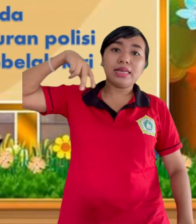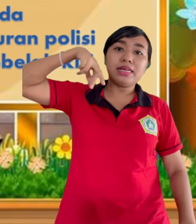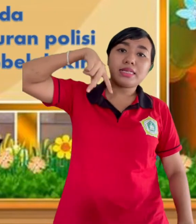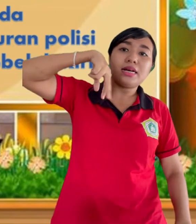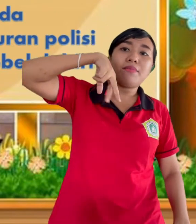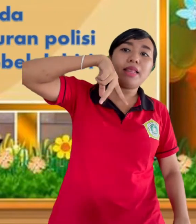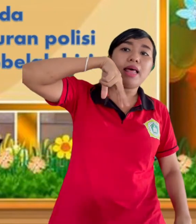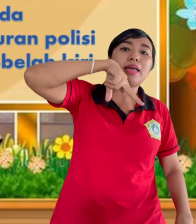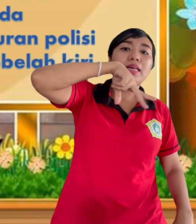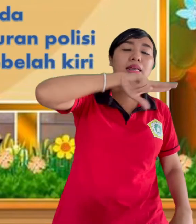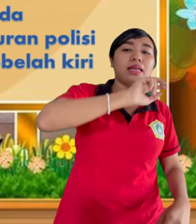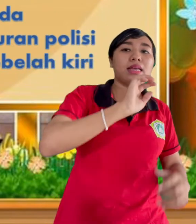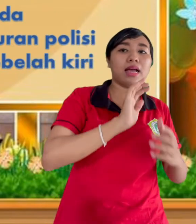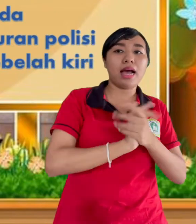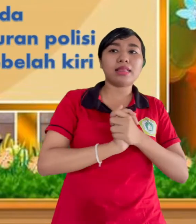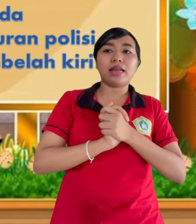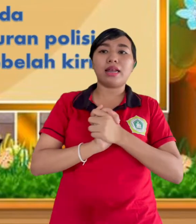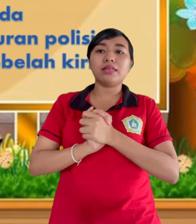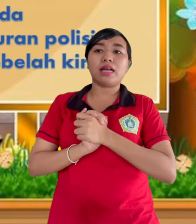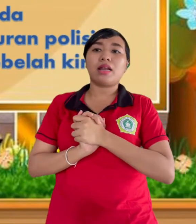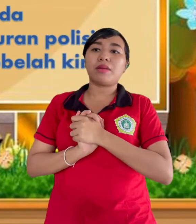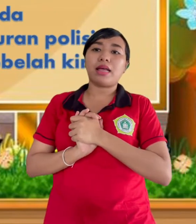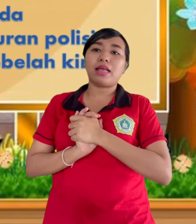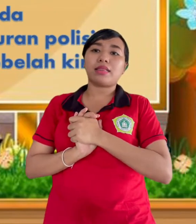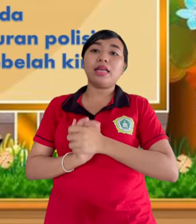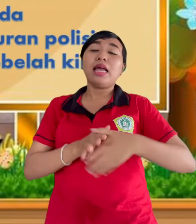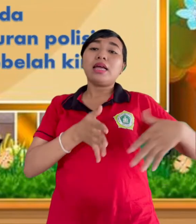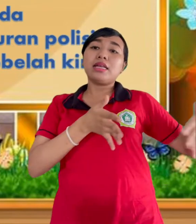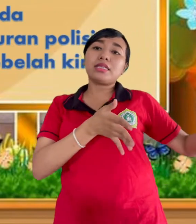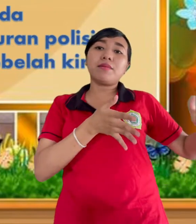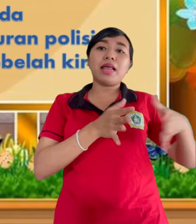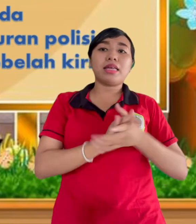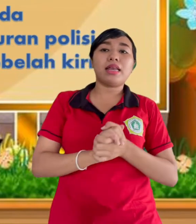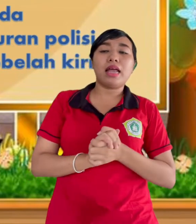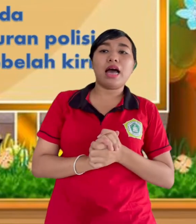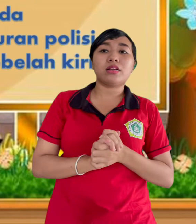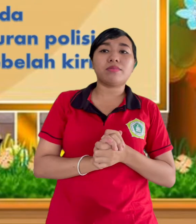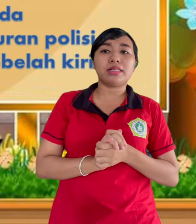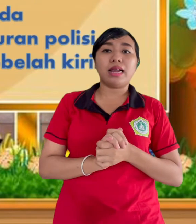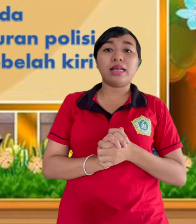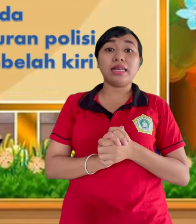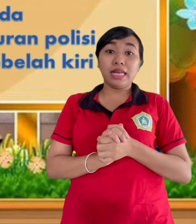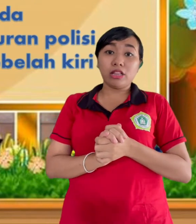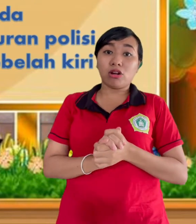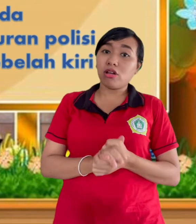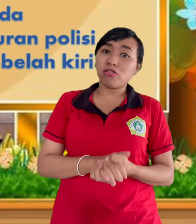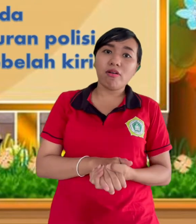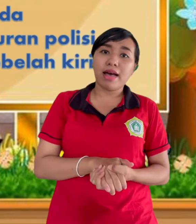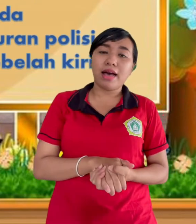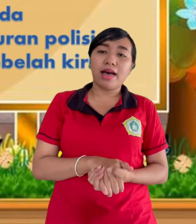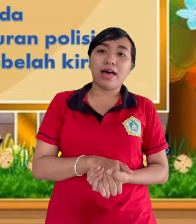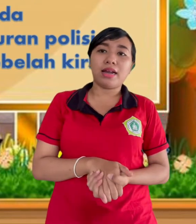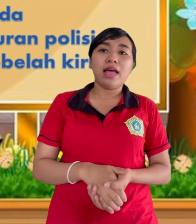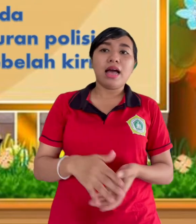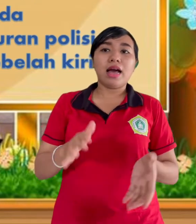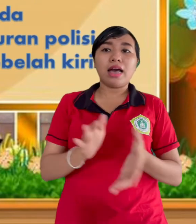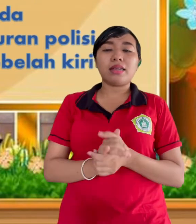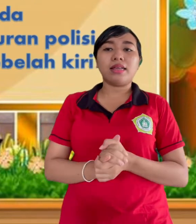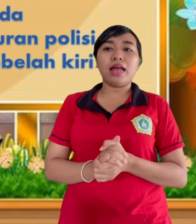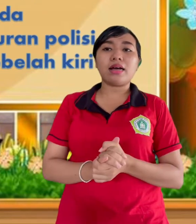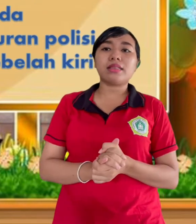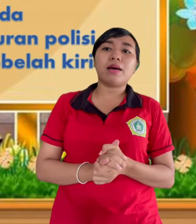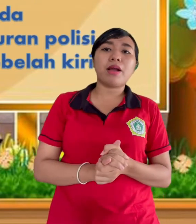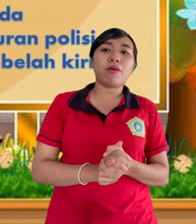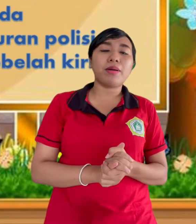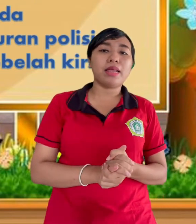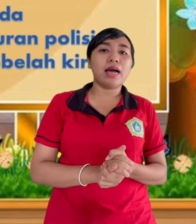berhati-hati di sebelah kiri. Ingat anak-anak, jalan berhati-hati di sebelah kiri. Harus berjalan di trotoar agar